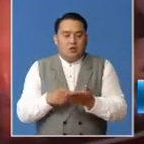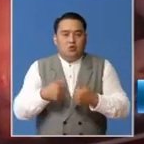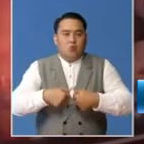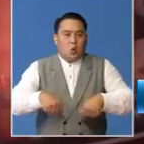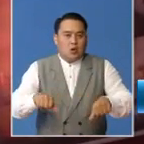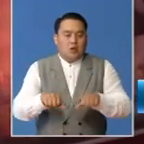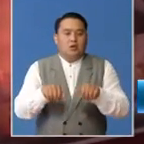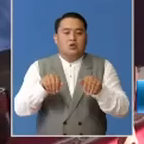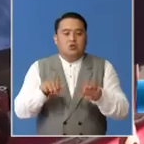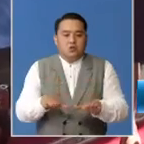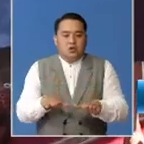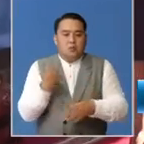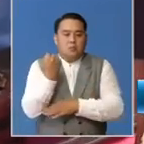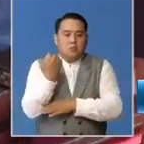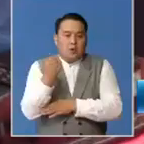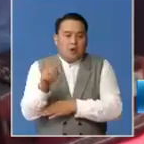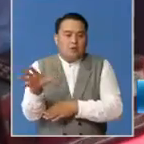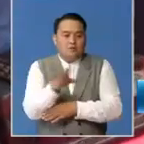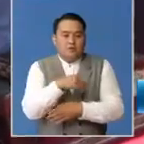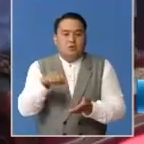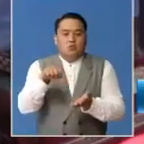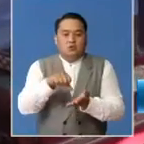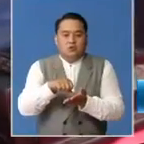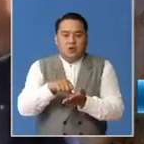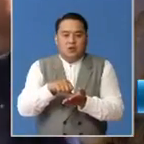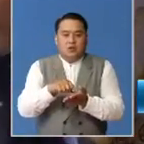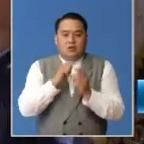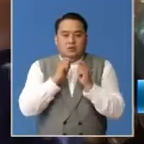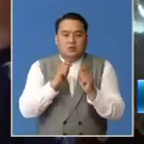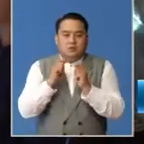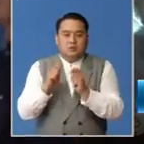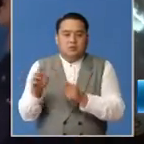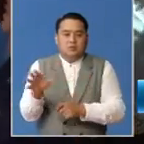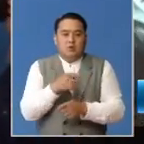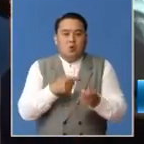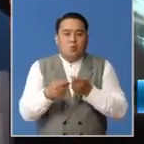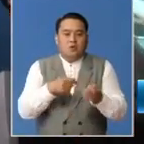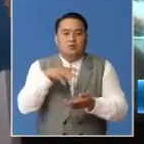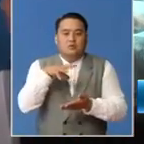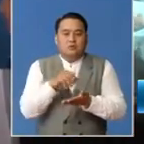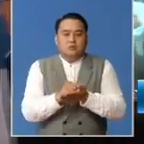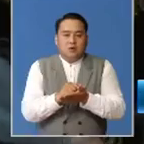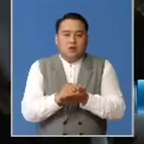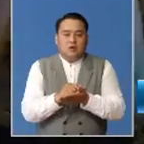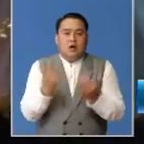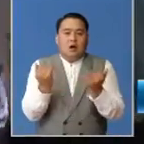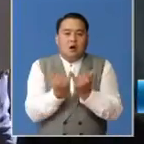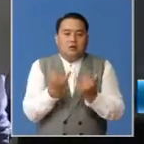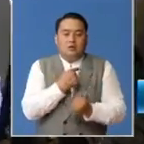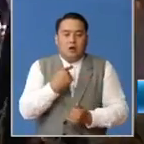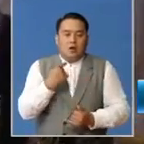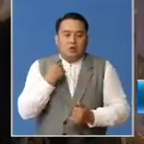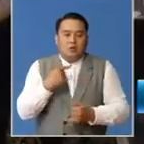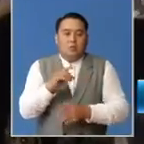общему решению победителями были признаны все участники. Они получили ценные подарки от управления занятости, а также от гостей